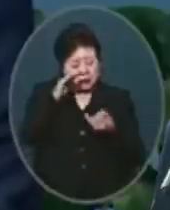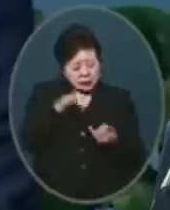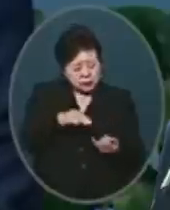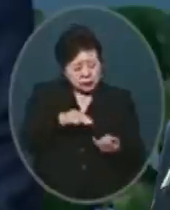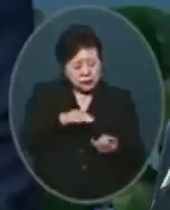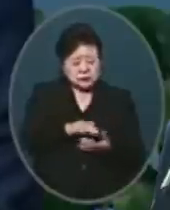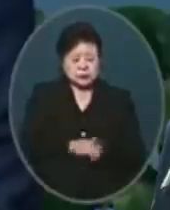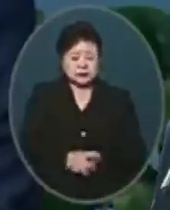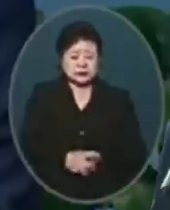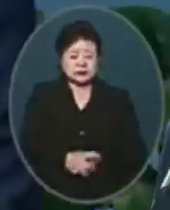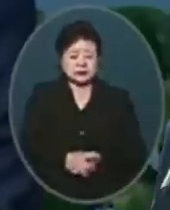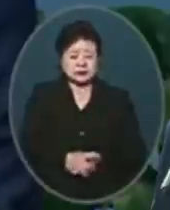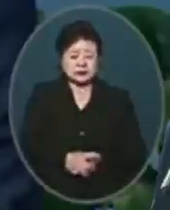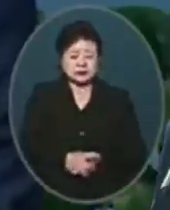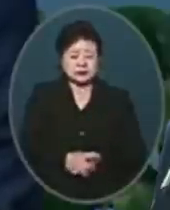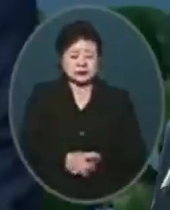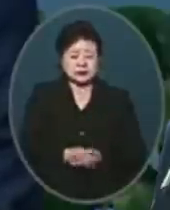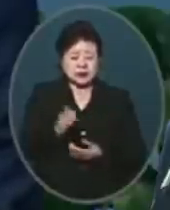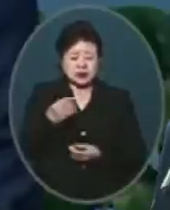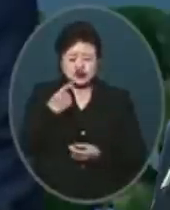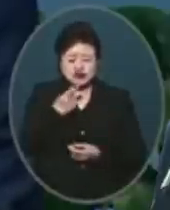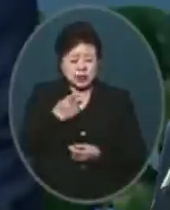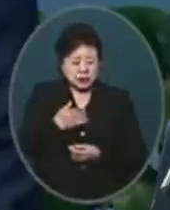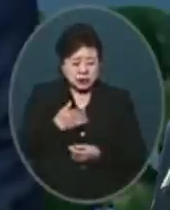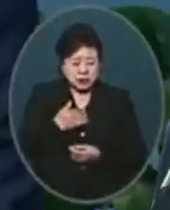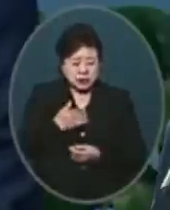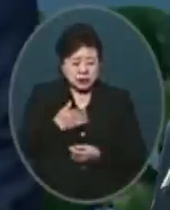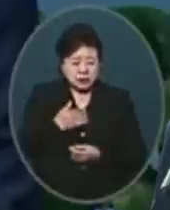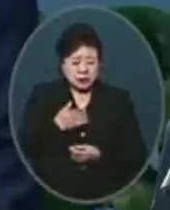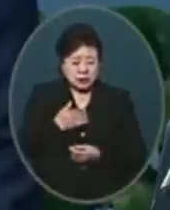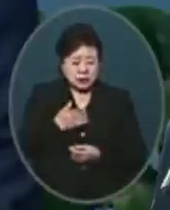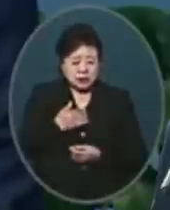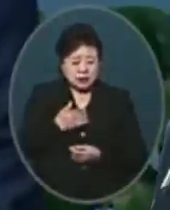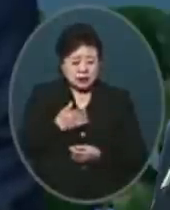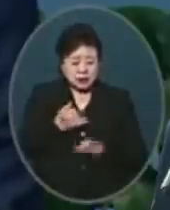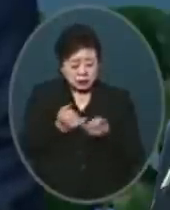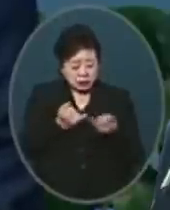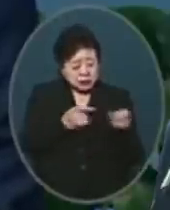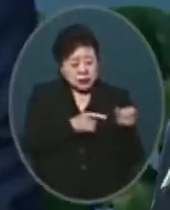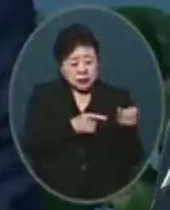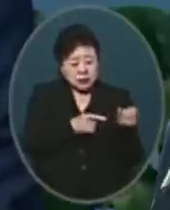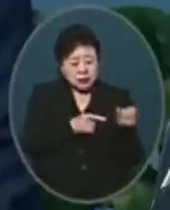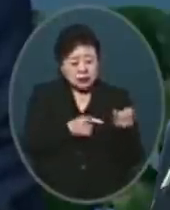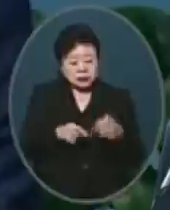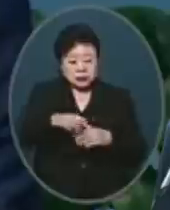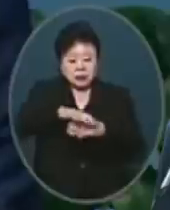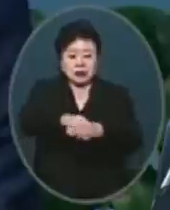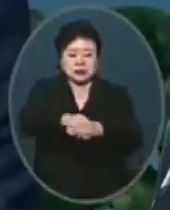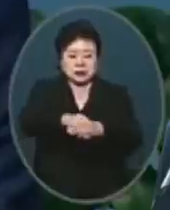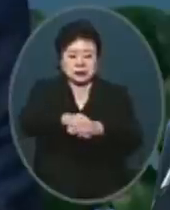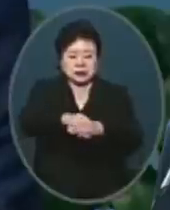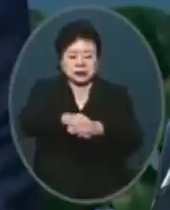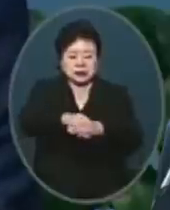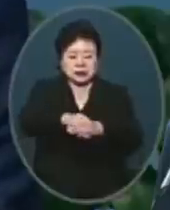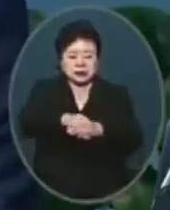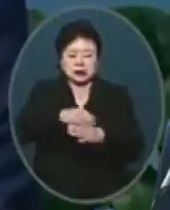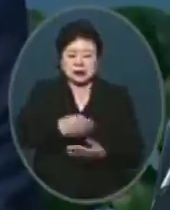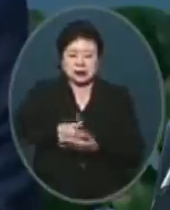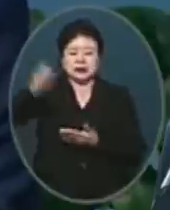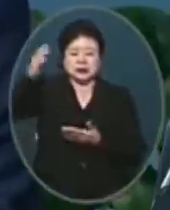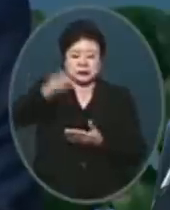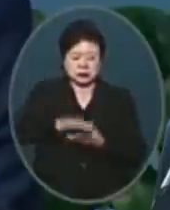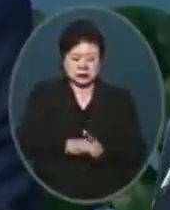안수를 하면 되는 줄 아는데 그 여자가 내 손을 잡고